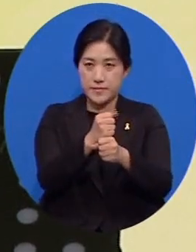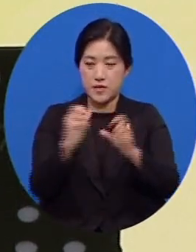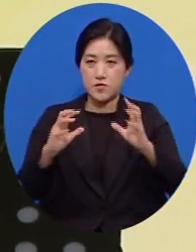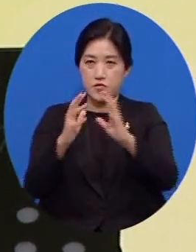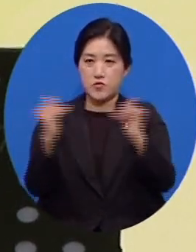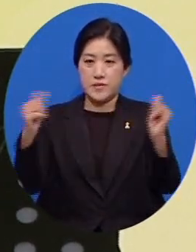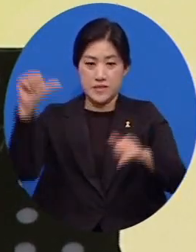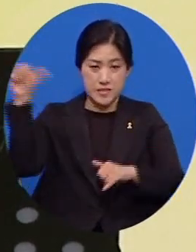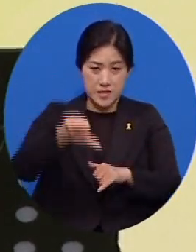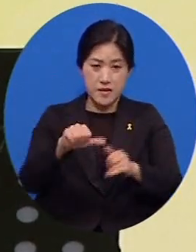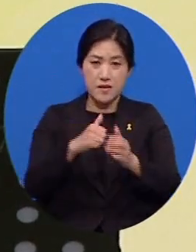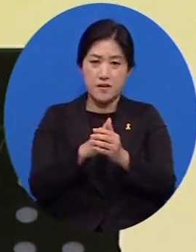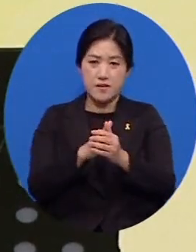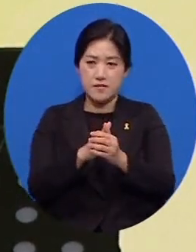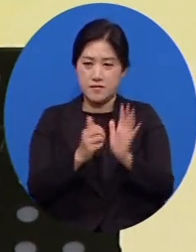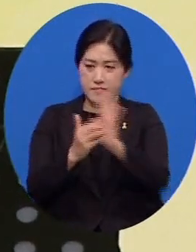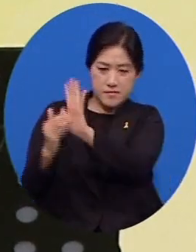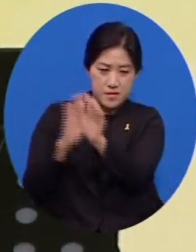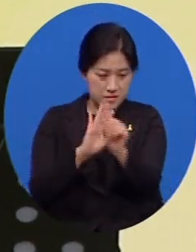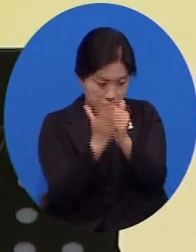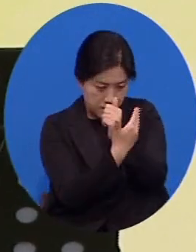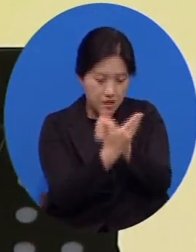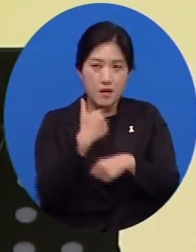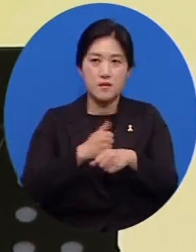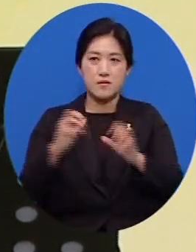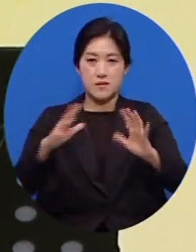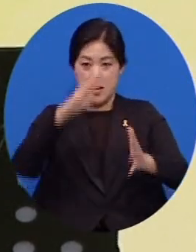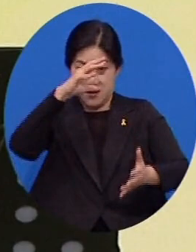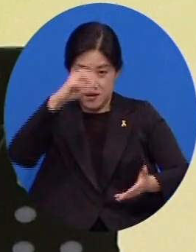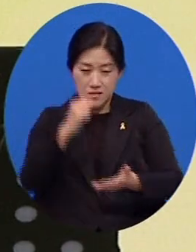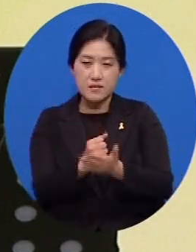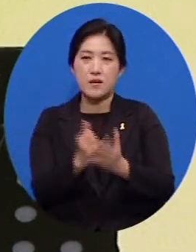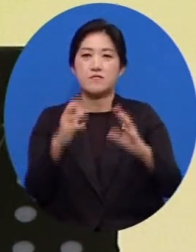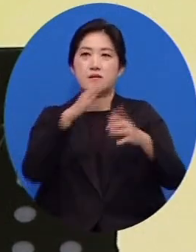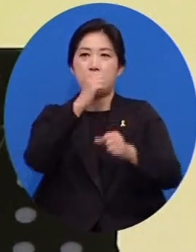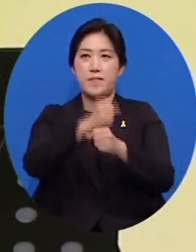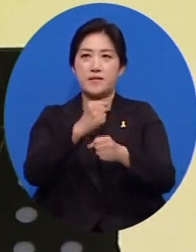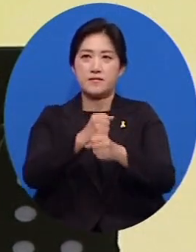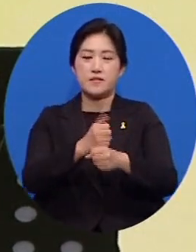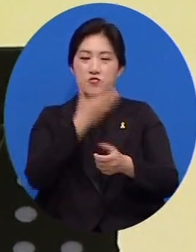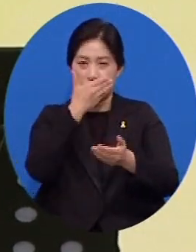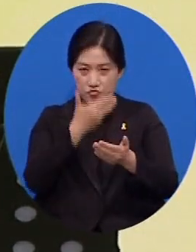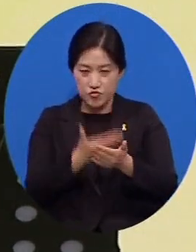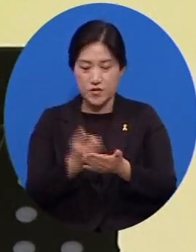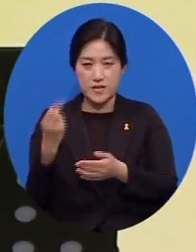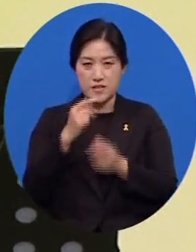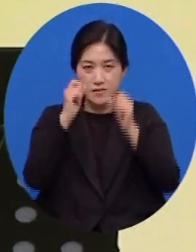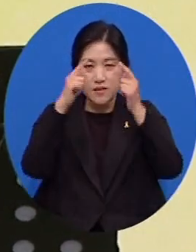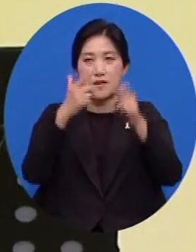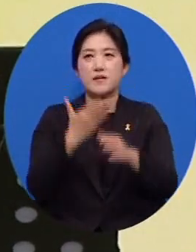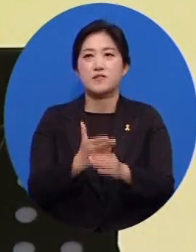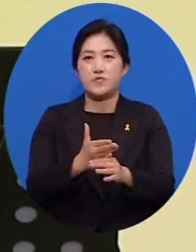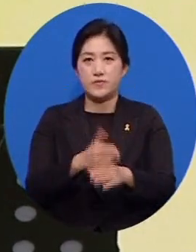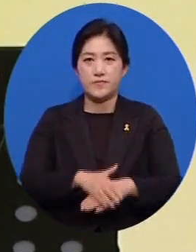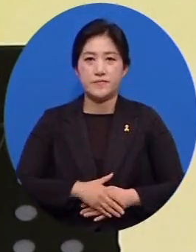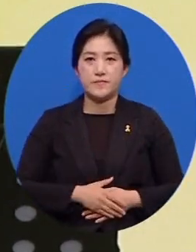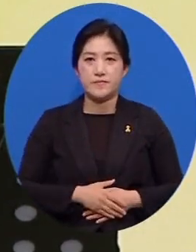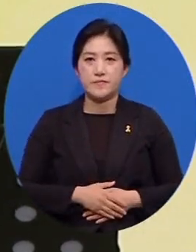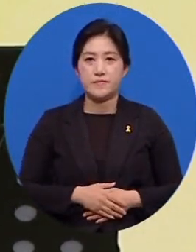국민을 재난으로 지켜내는 나라 만들기의 중요성을 다시금 일깨우고